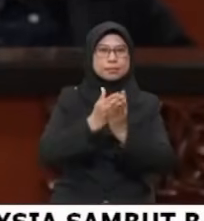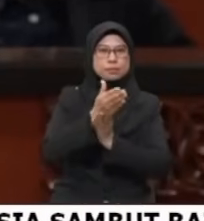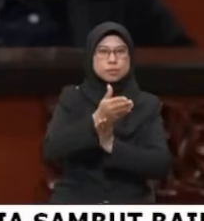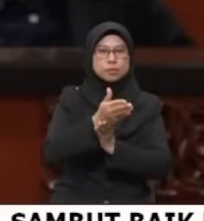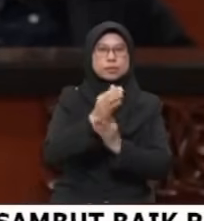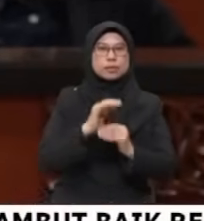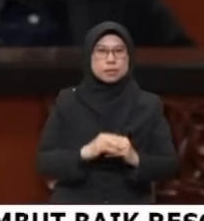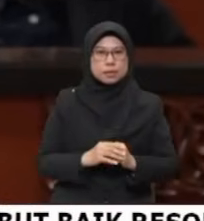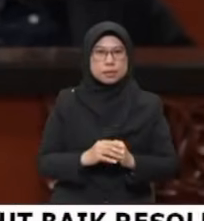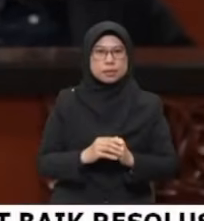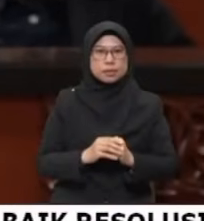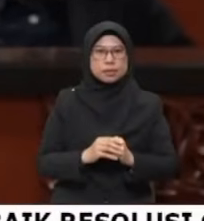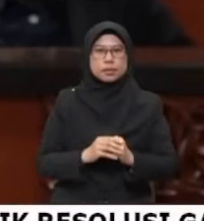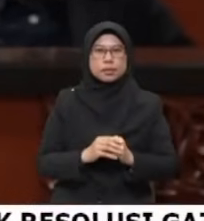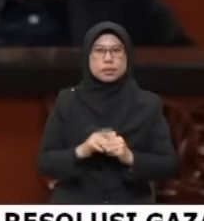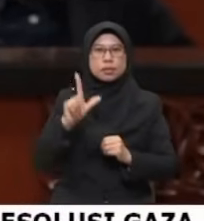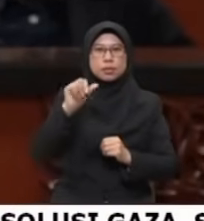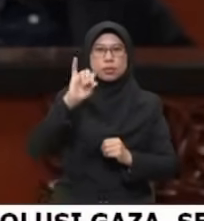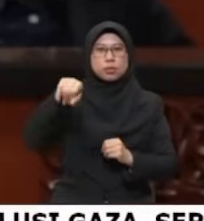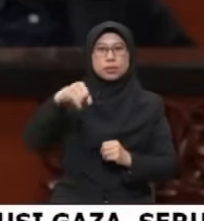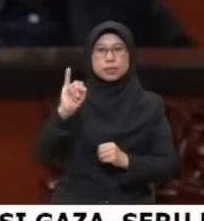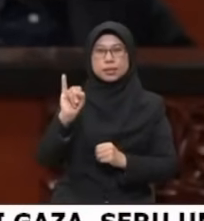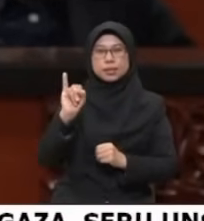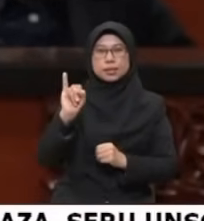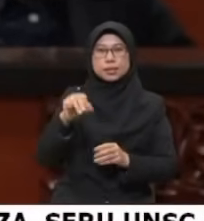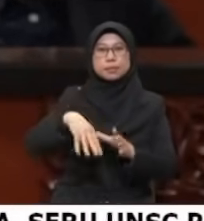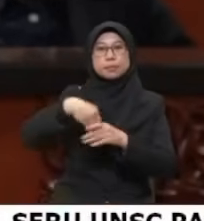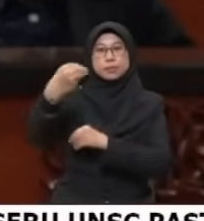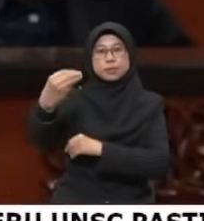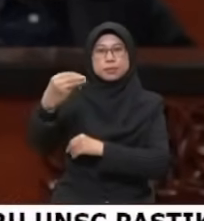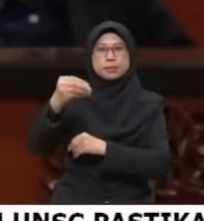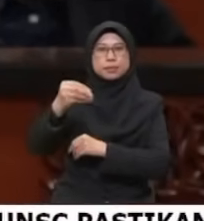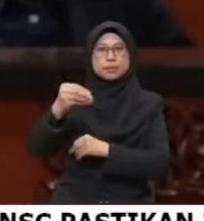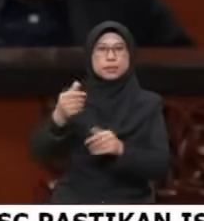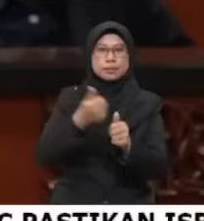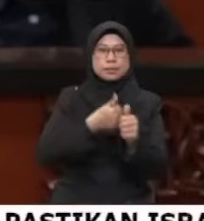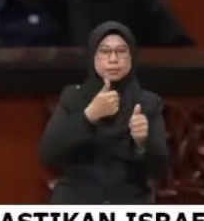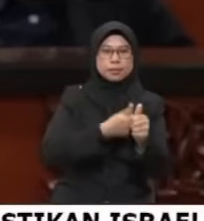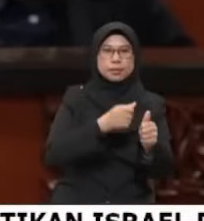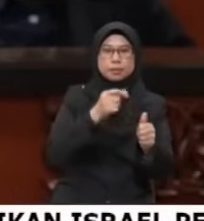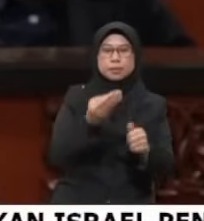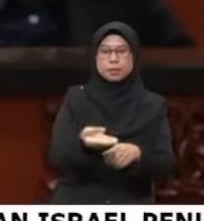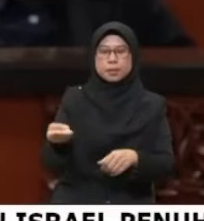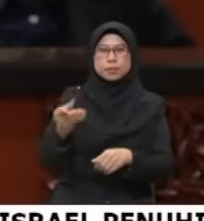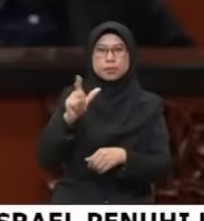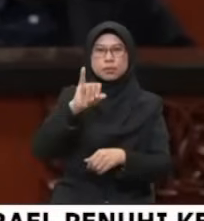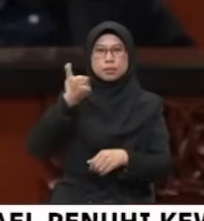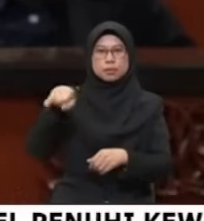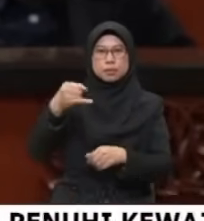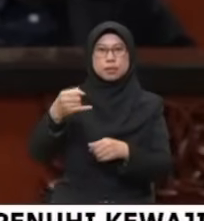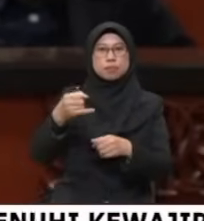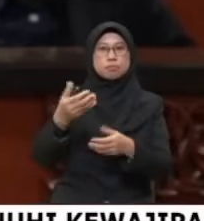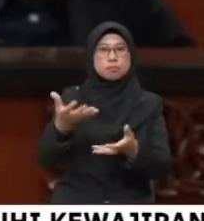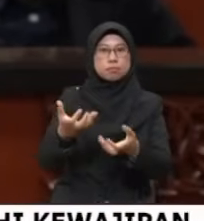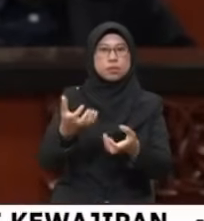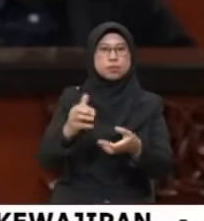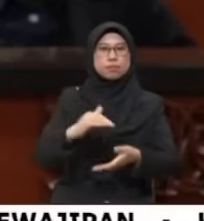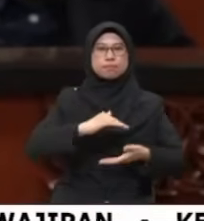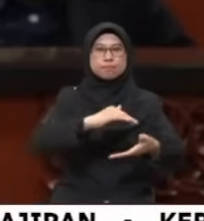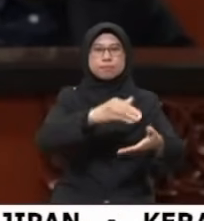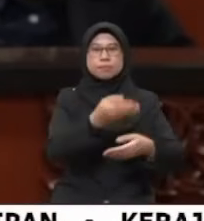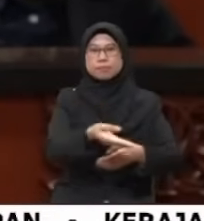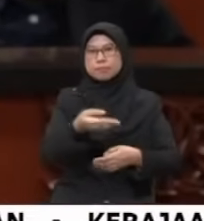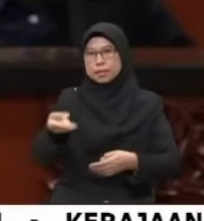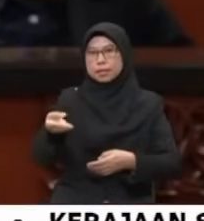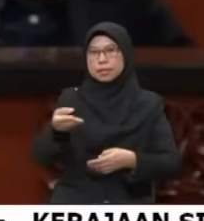auditan Logi pengeluaran aspal di setiap Loji yang ingin membekalkan bahan turapan bagi kerja-kerja